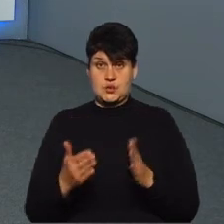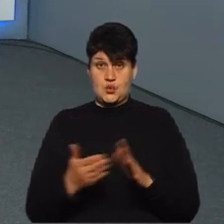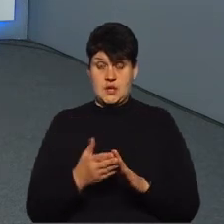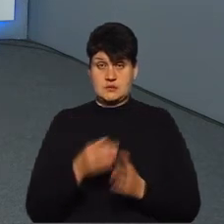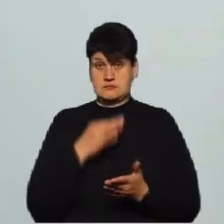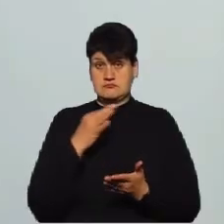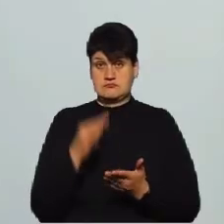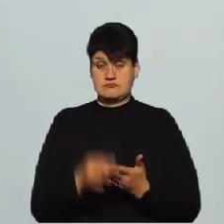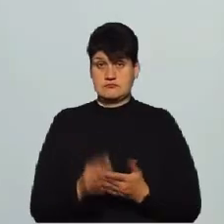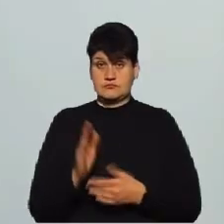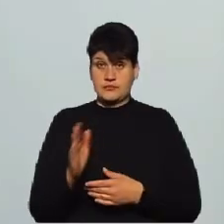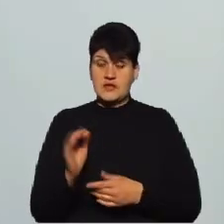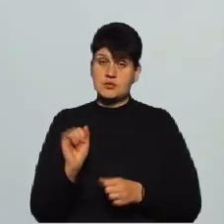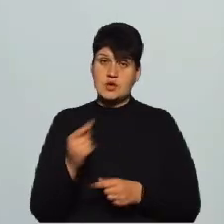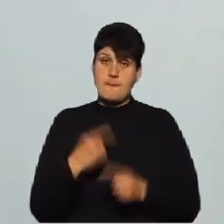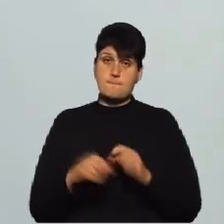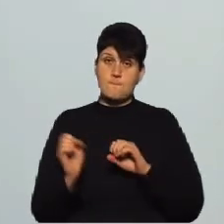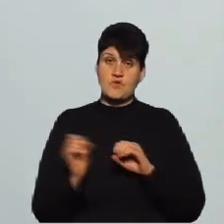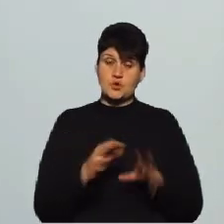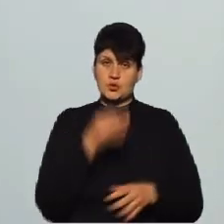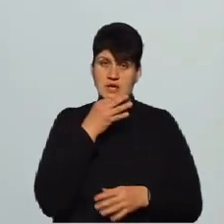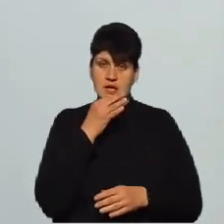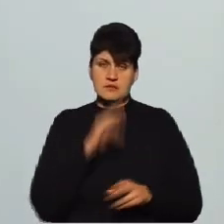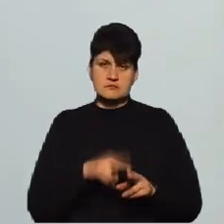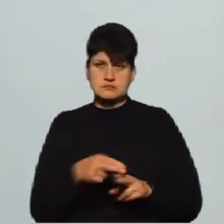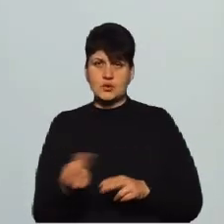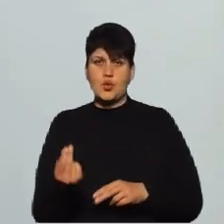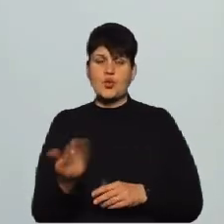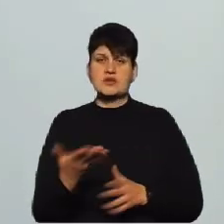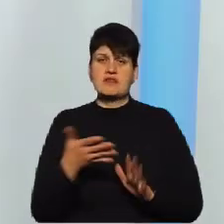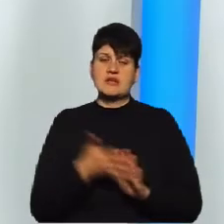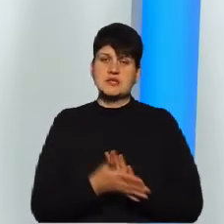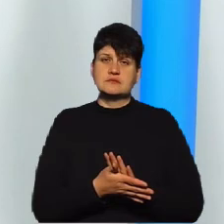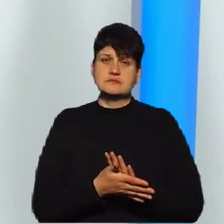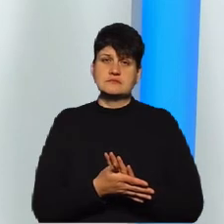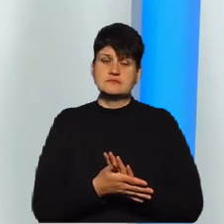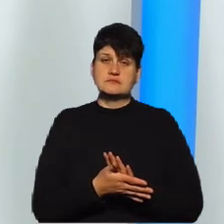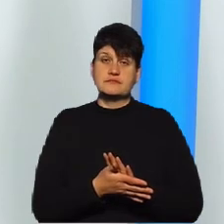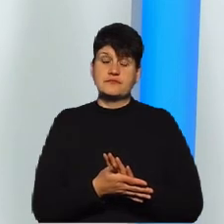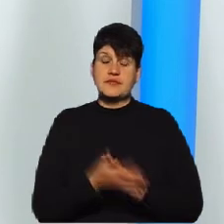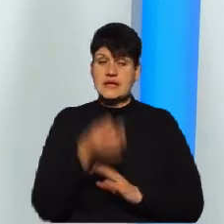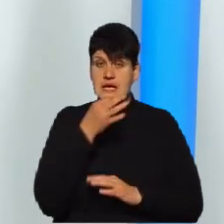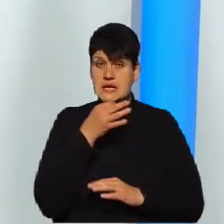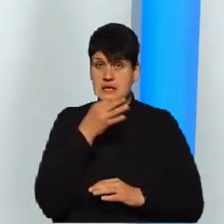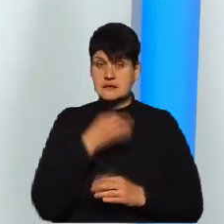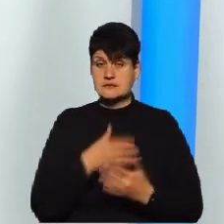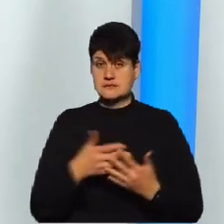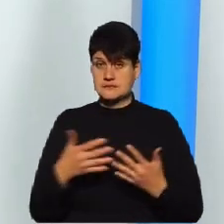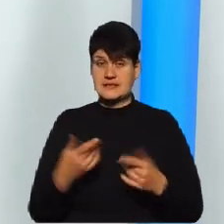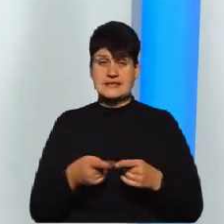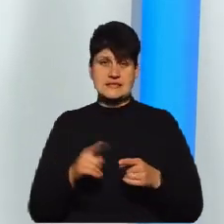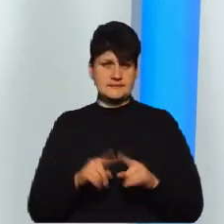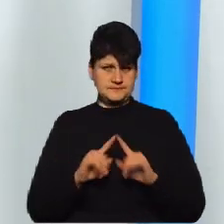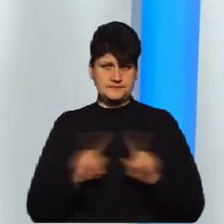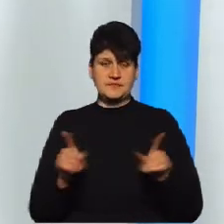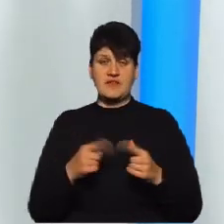якось повернути ліки назад в аптеку і відшкодувати ті кошти, які витратили? Дивіться, лікарські засоби – це є досить специфічний вид товару.